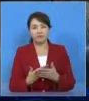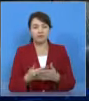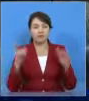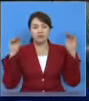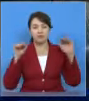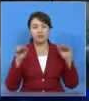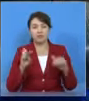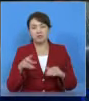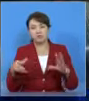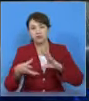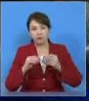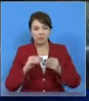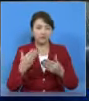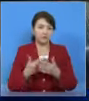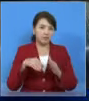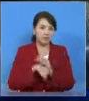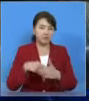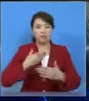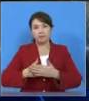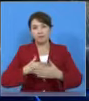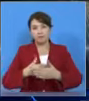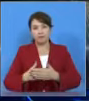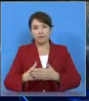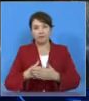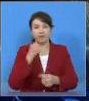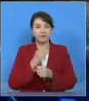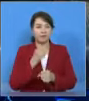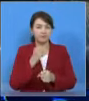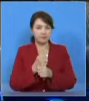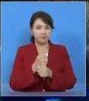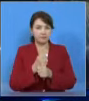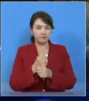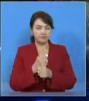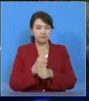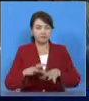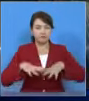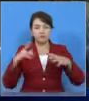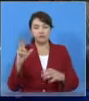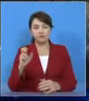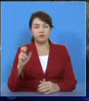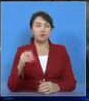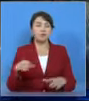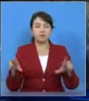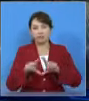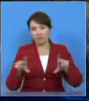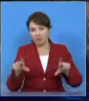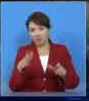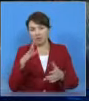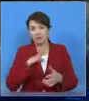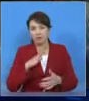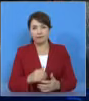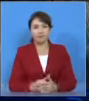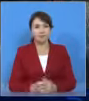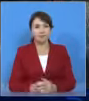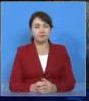институты гражданского общества. Из них активными действующими более 300 организаций являются,